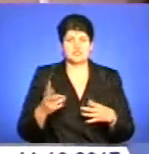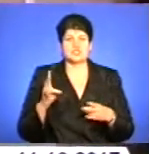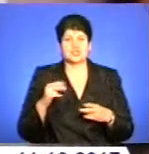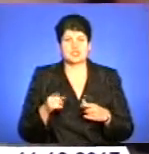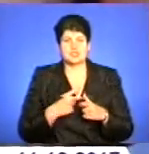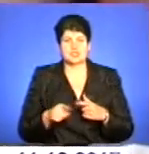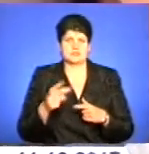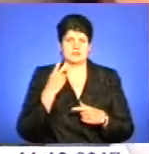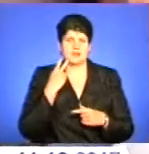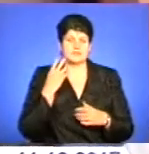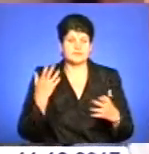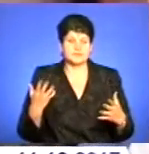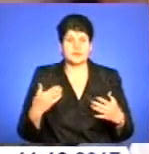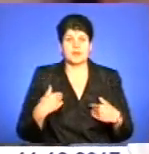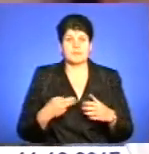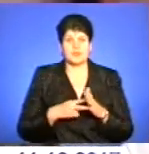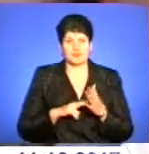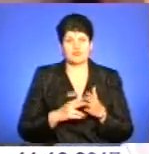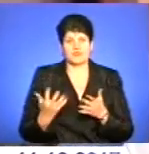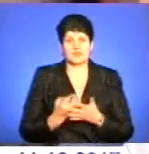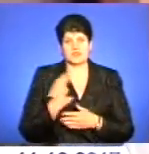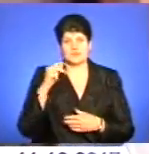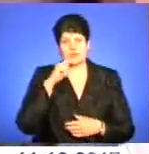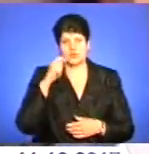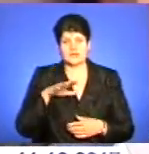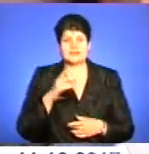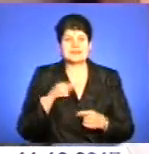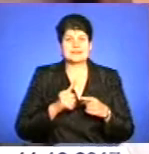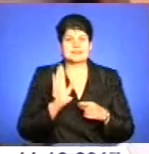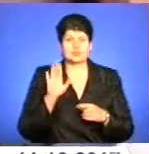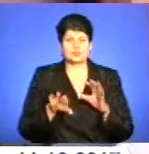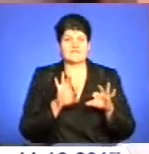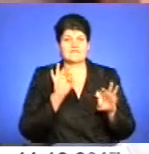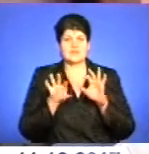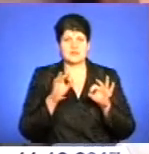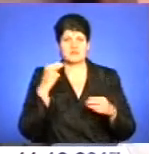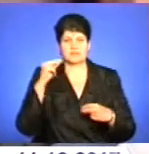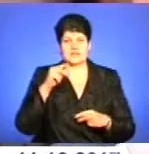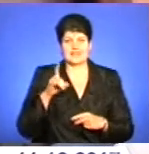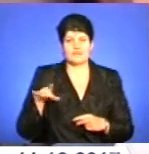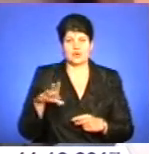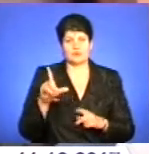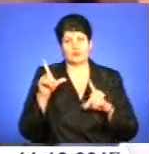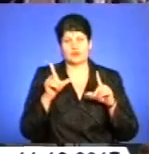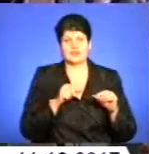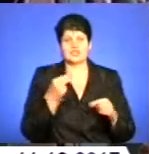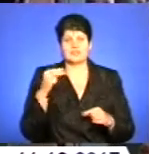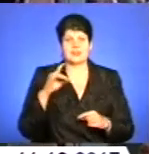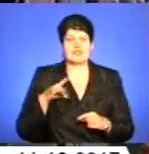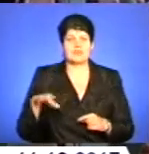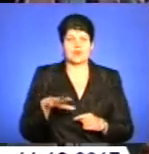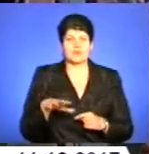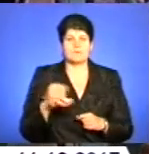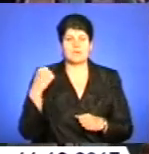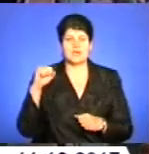я планую виграти чемпіонат України, це буде відбір до чемпіонату Європи, ну і поїхати на чемпіонат Європи.